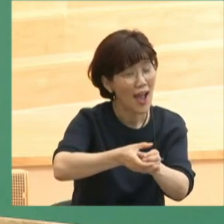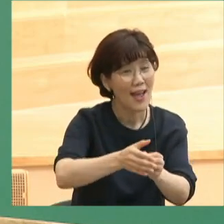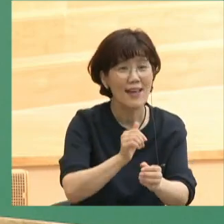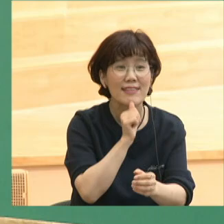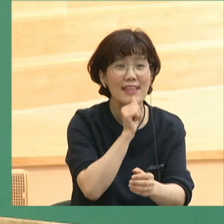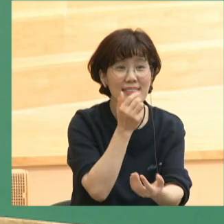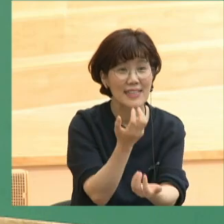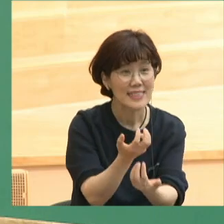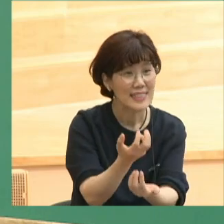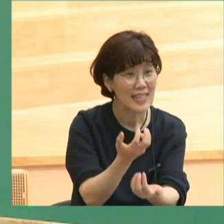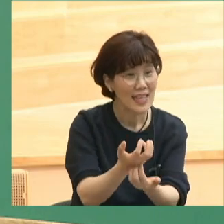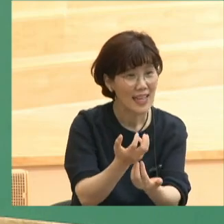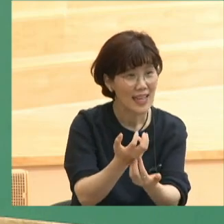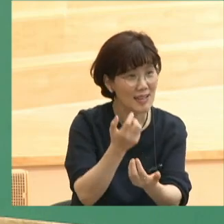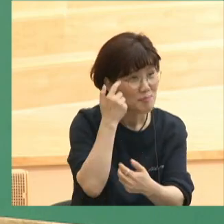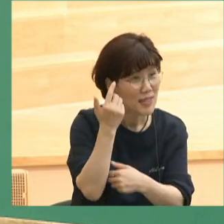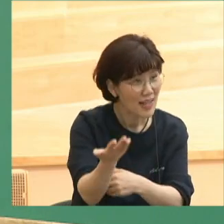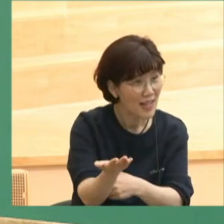된장찌개일까요?